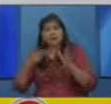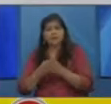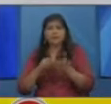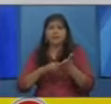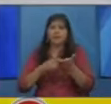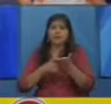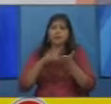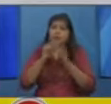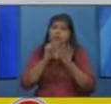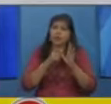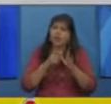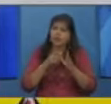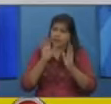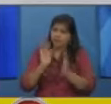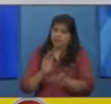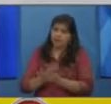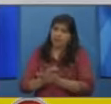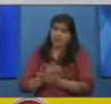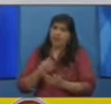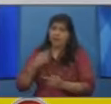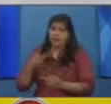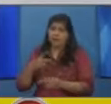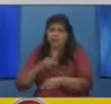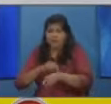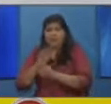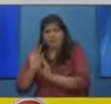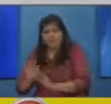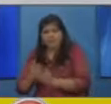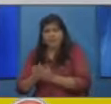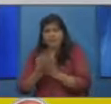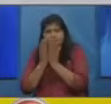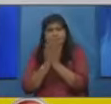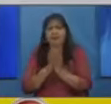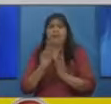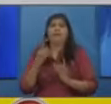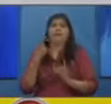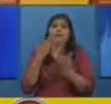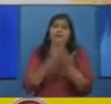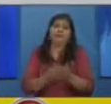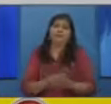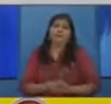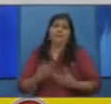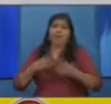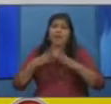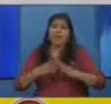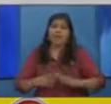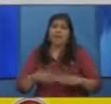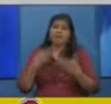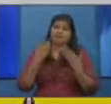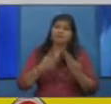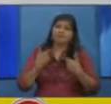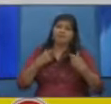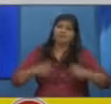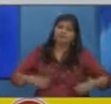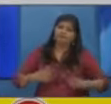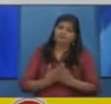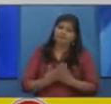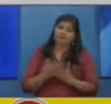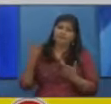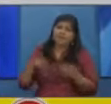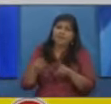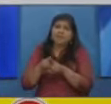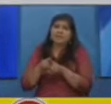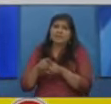है। अगर मौका मिले तो जरूर पढ़ना चाहिए। जीवन के लिए वह एक प्रकार